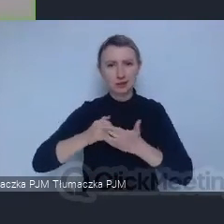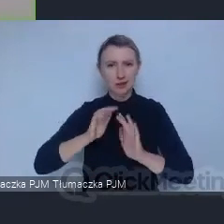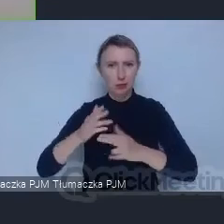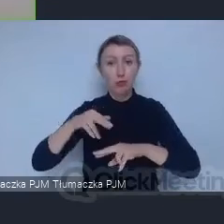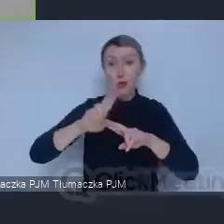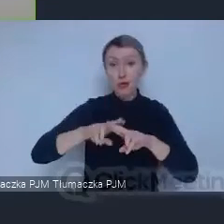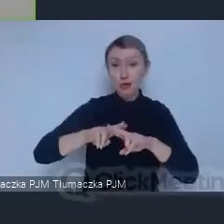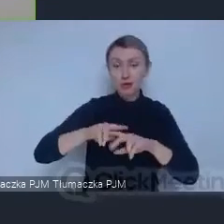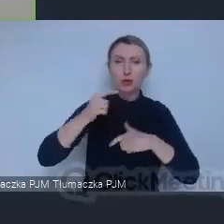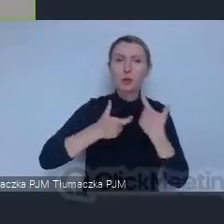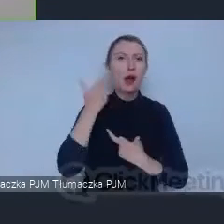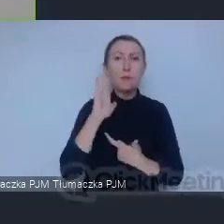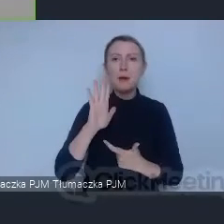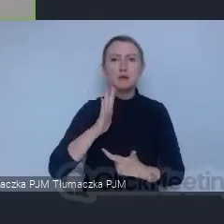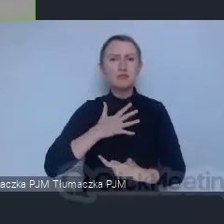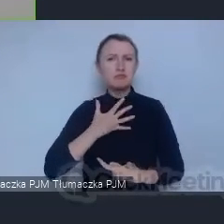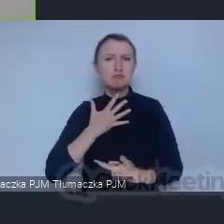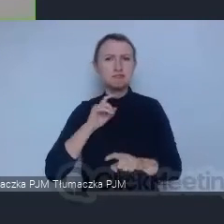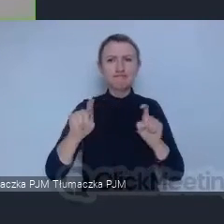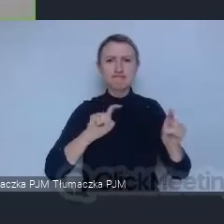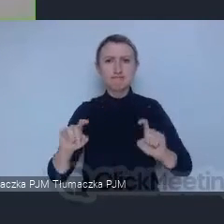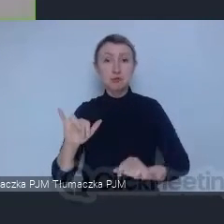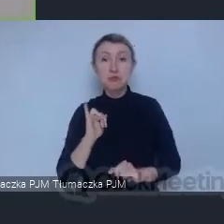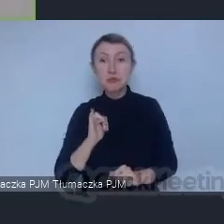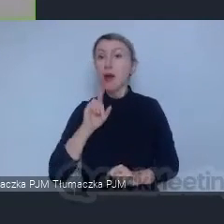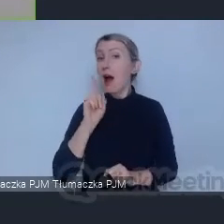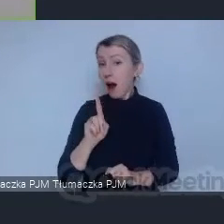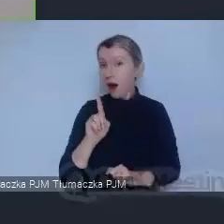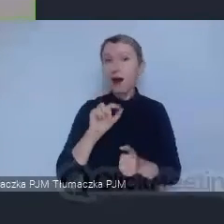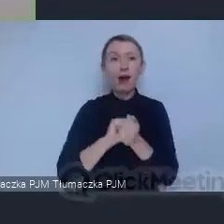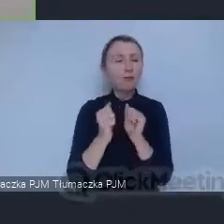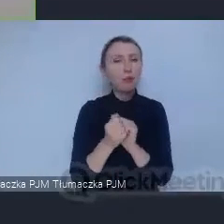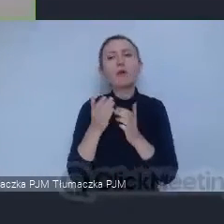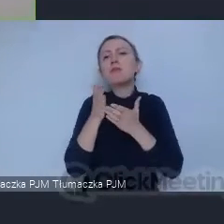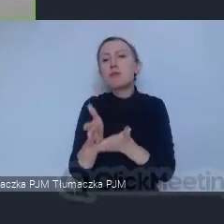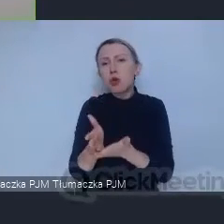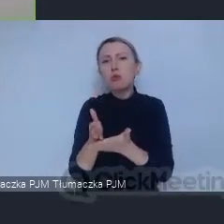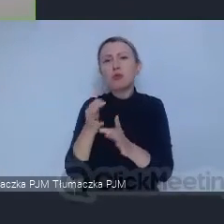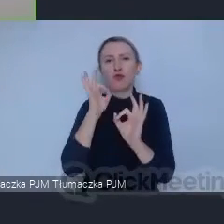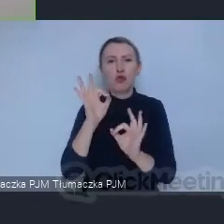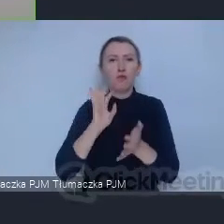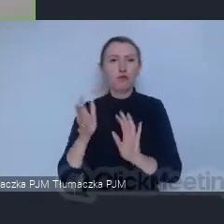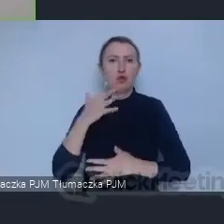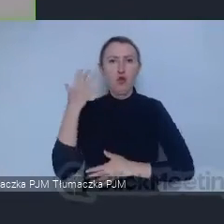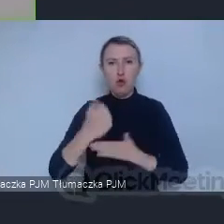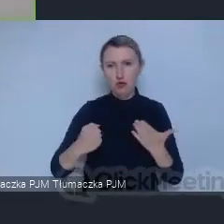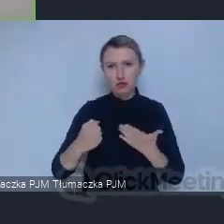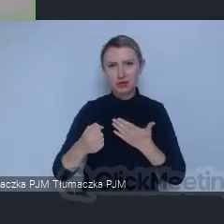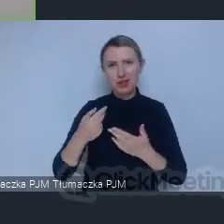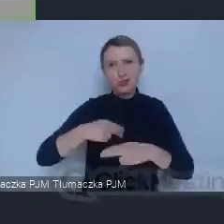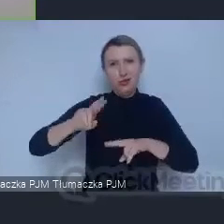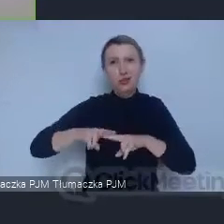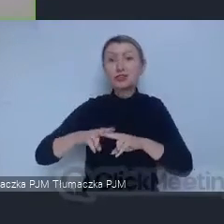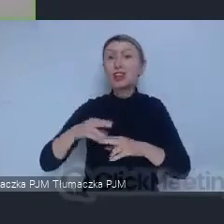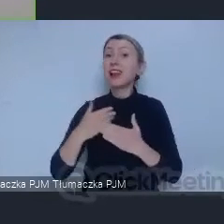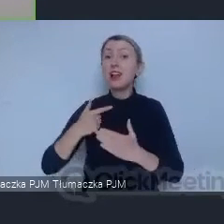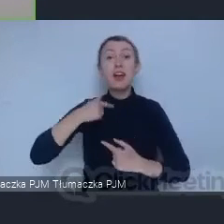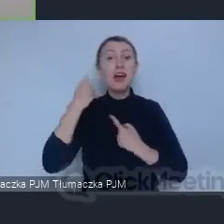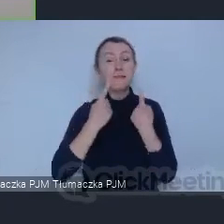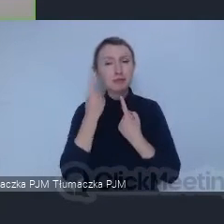jednej strony albo bardzo przyjazne, na ile to jest możliwe, albo pomogli dobrze korzystać z tego narzędzia, więc myślę,